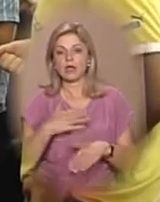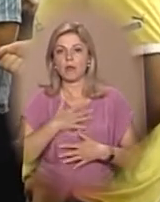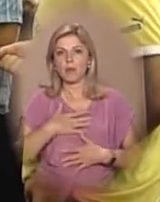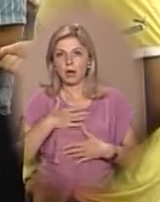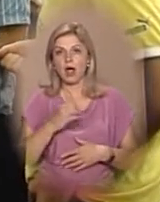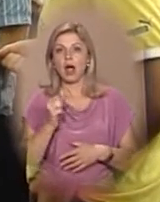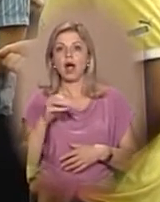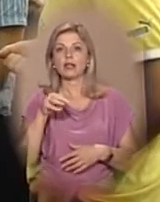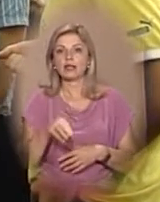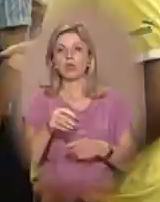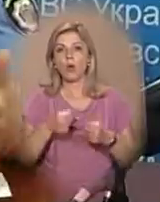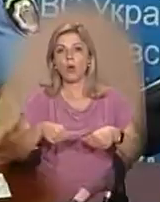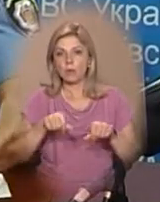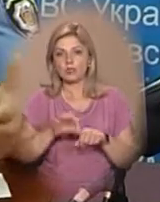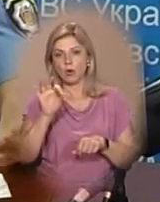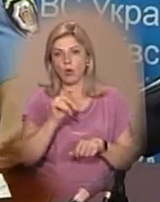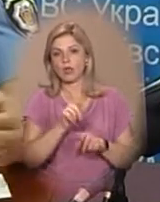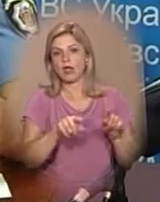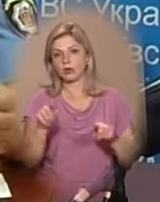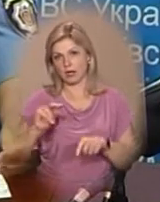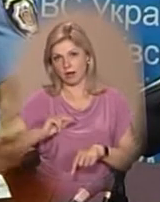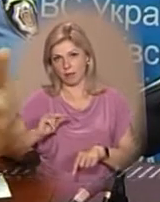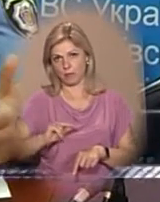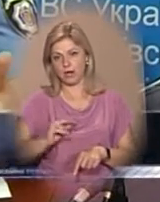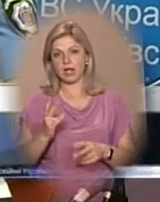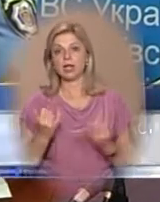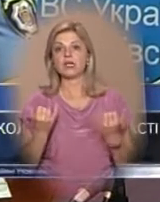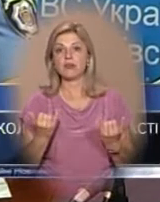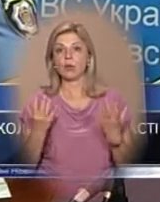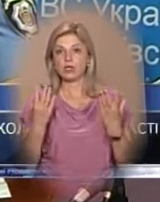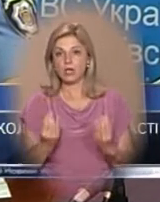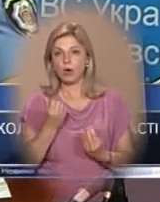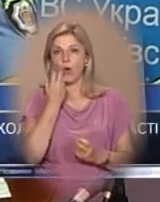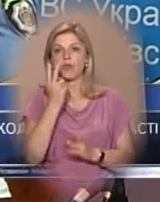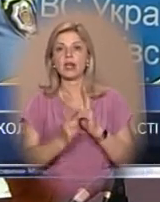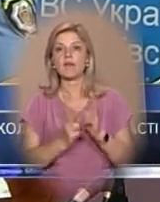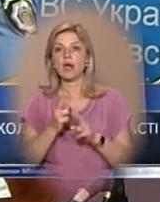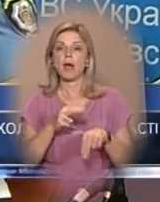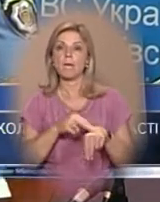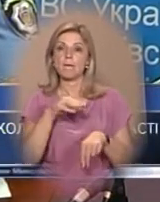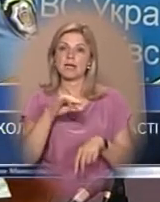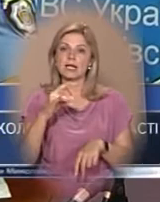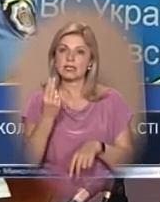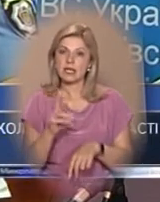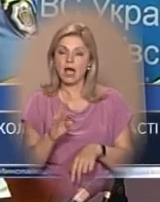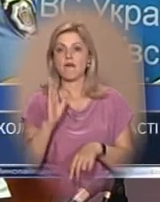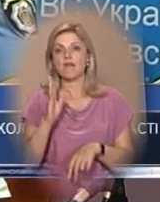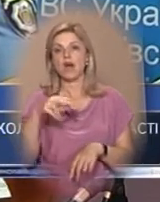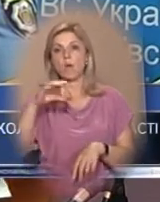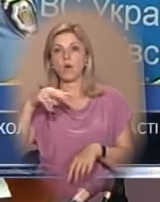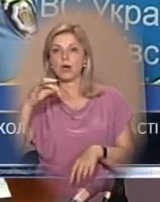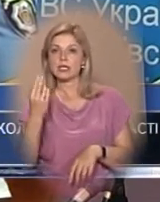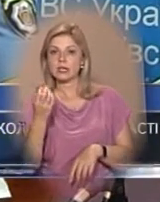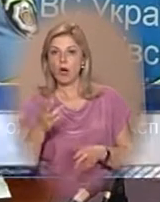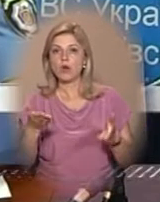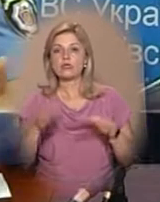комісії щодо деяких співробітників. На сьогоднішній день, на перехідний період, коли ми реформуємо міліцію в поліцію, залишити город і область